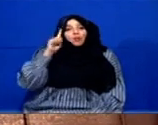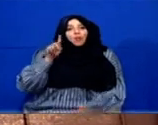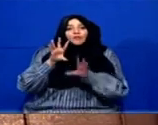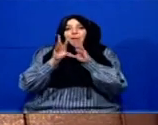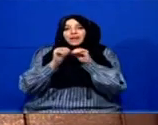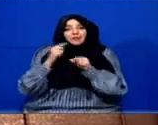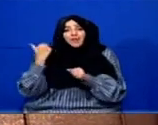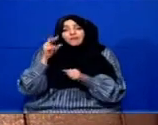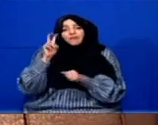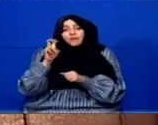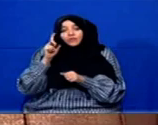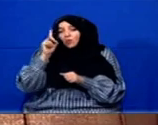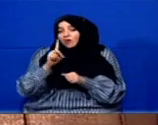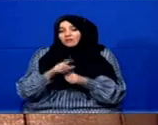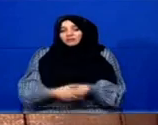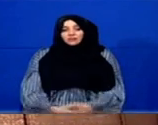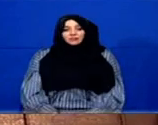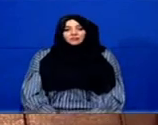وحده اخرى